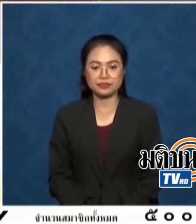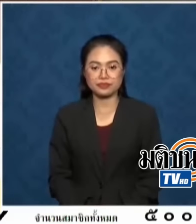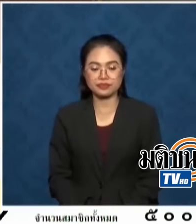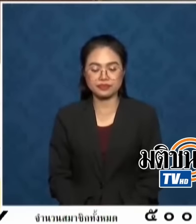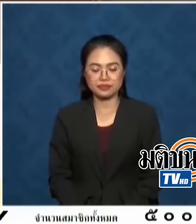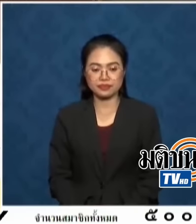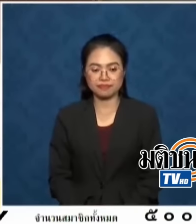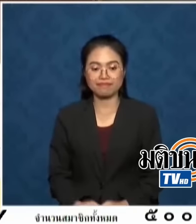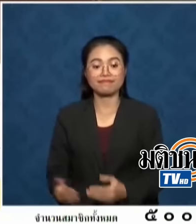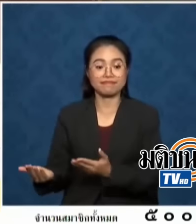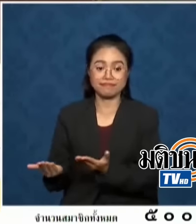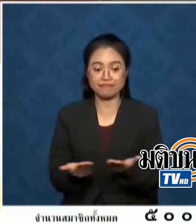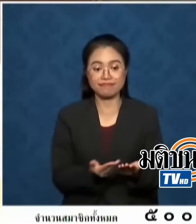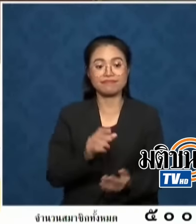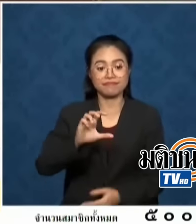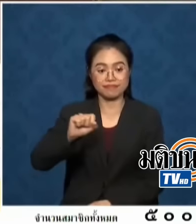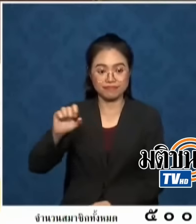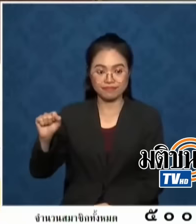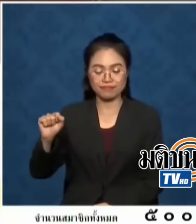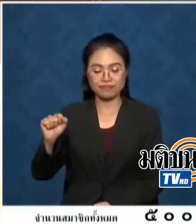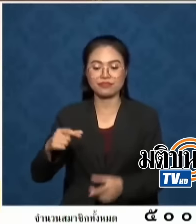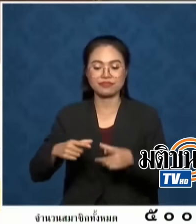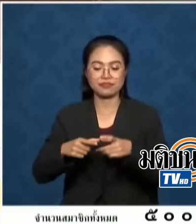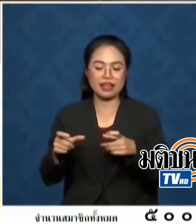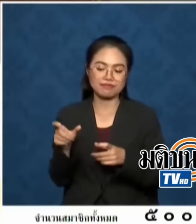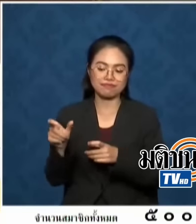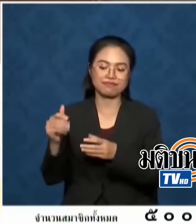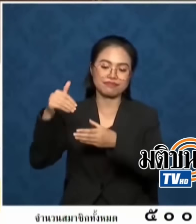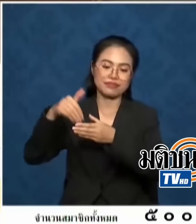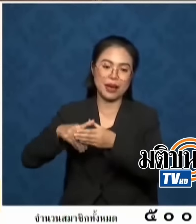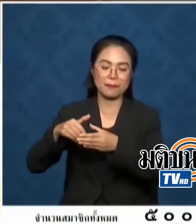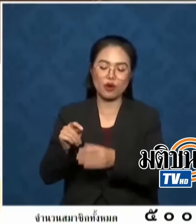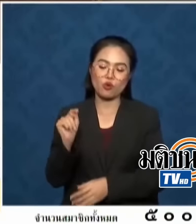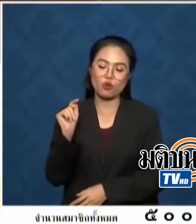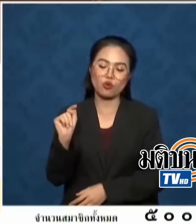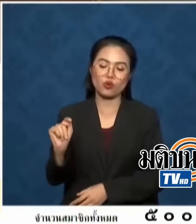เชิญท่านสมาชิกนะครับเสียบบัตรกดปุ่มแสดงตนเลยครับ